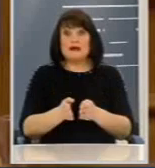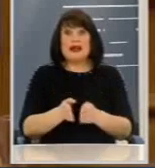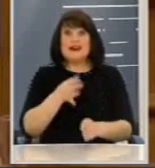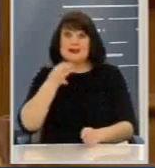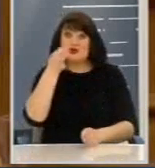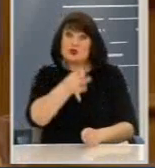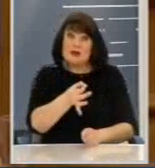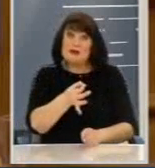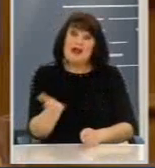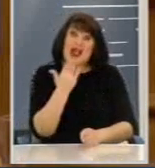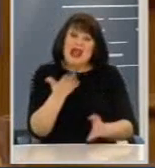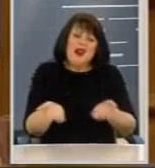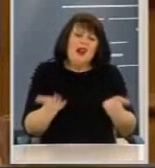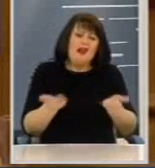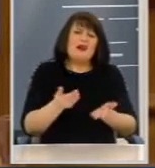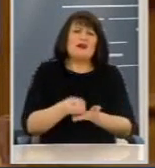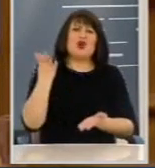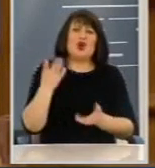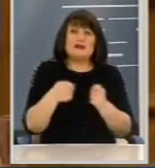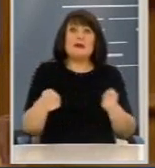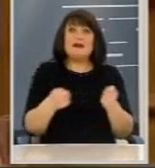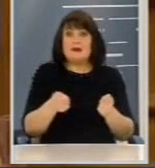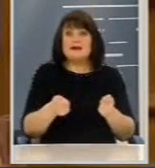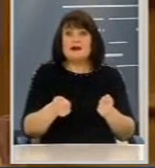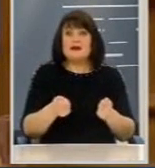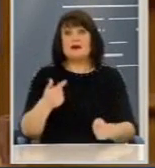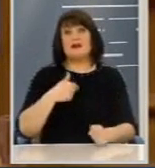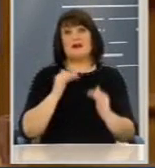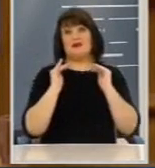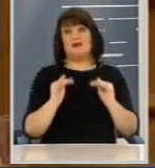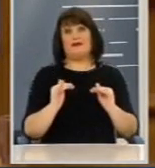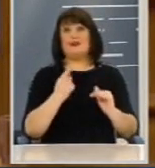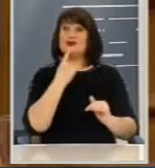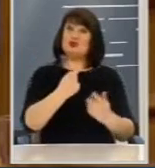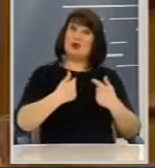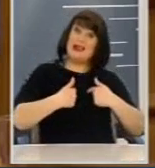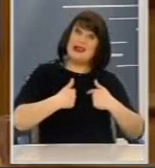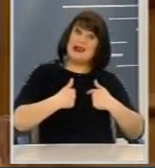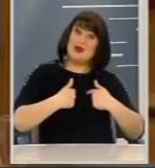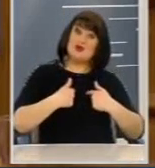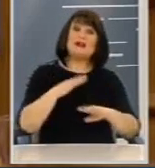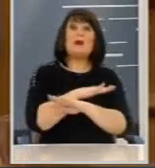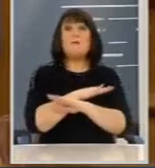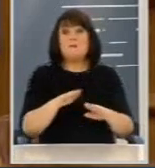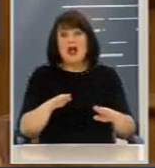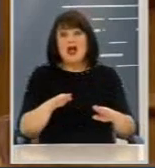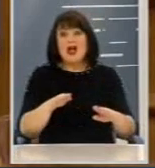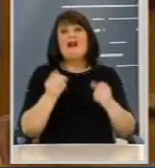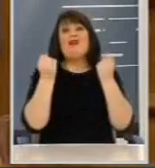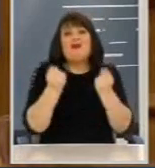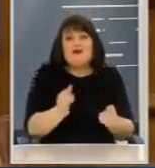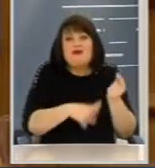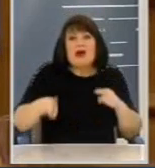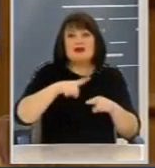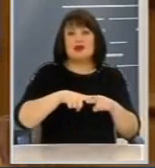έλεγα κλείστε την άρον-άρον για να πάρετε μέτρα, είμαι ο ίδιος που τώρα σας λέω ότι την κλείσατε με μεγάλα βάρη στον